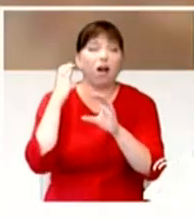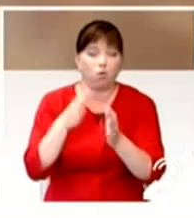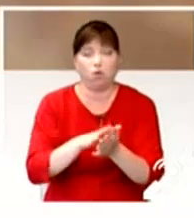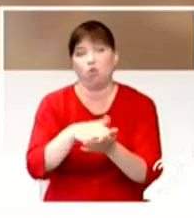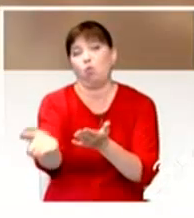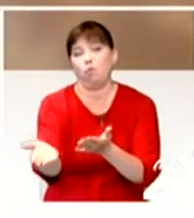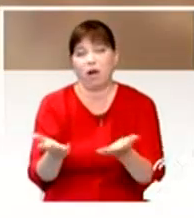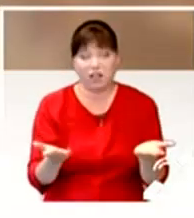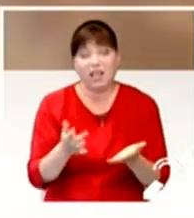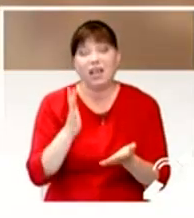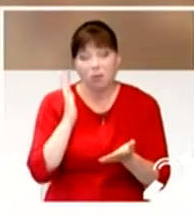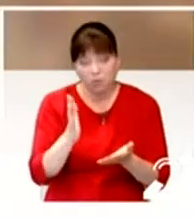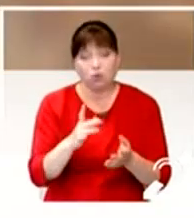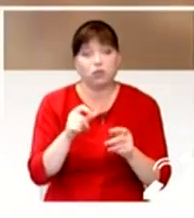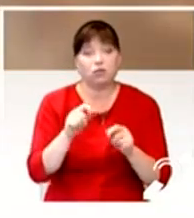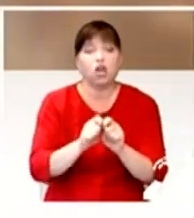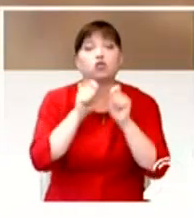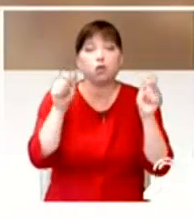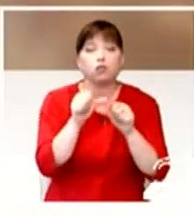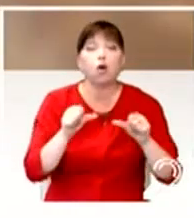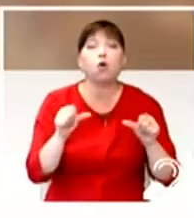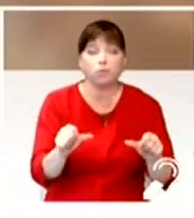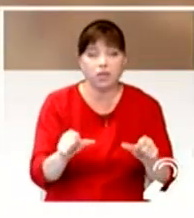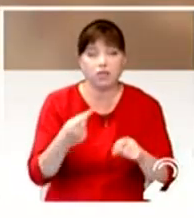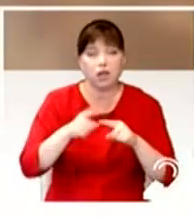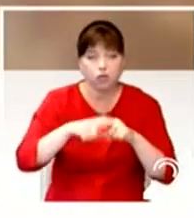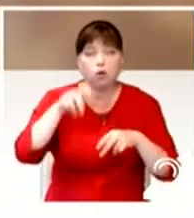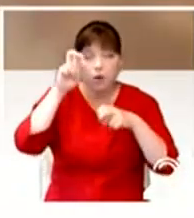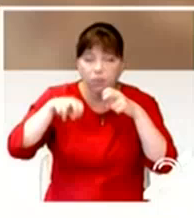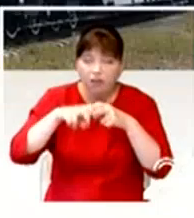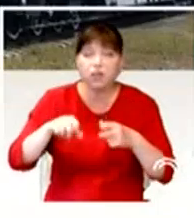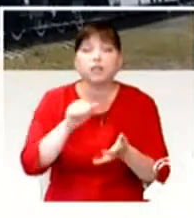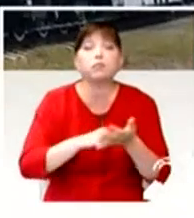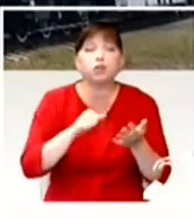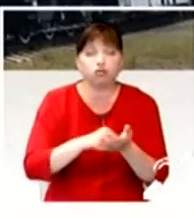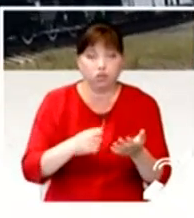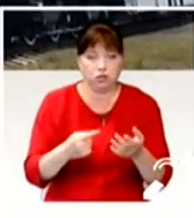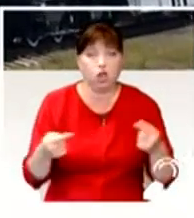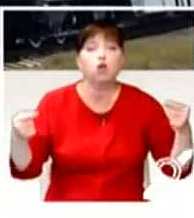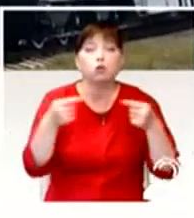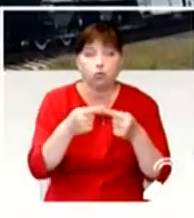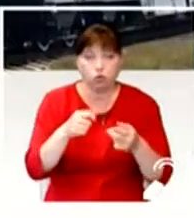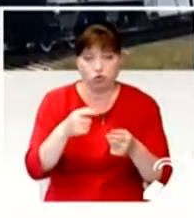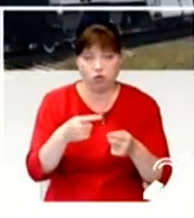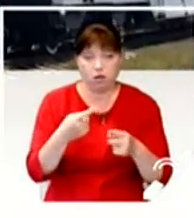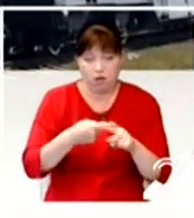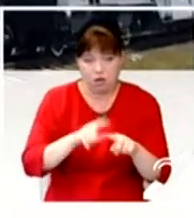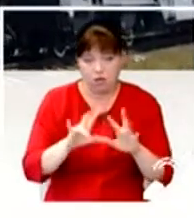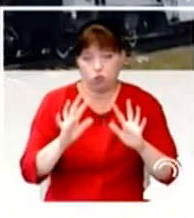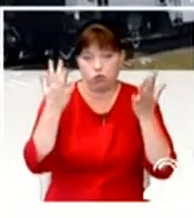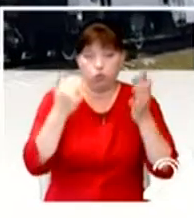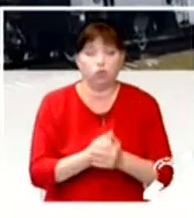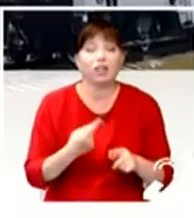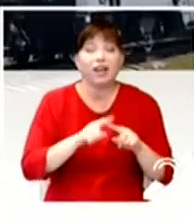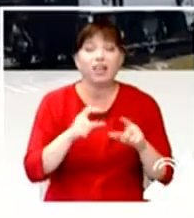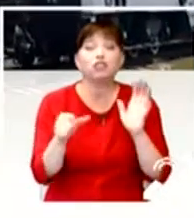deraiat. Urmează să fie creată o comisie tehnică care va stabili circumstanțele exacte a cauzei producerii accidentului.